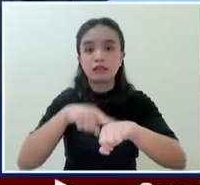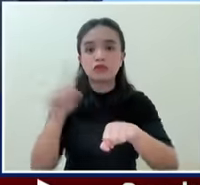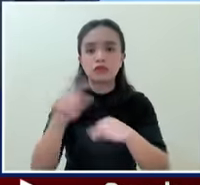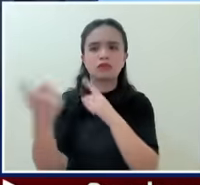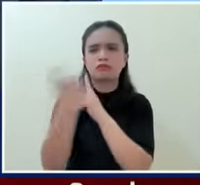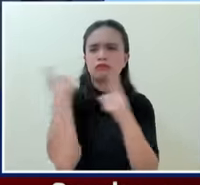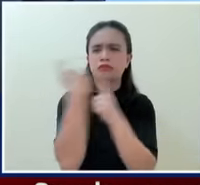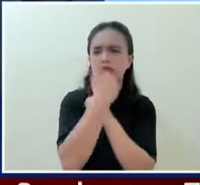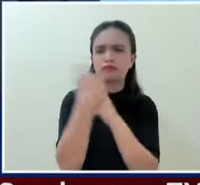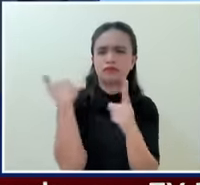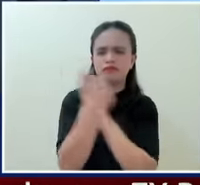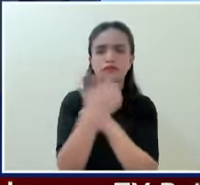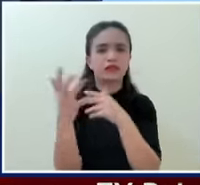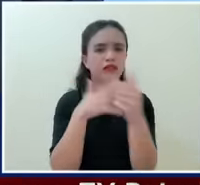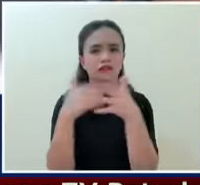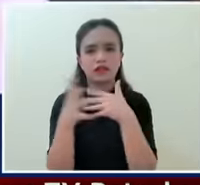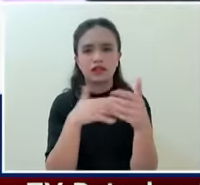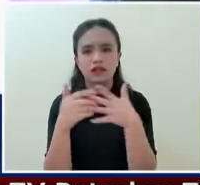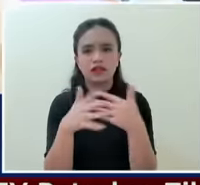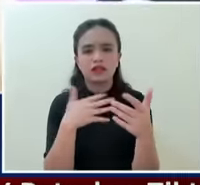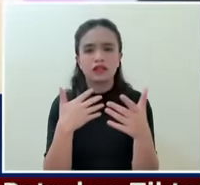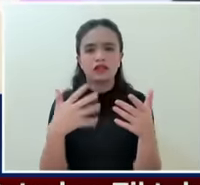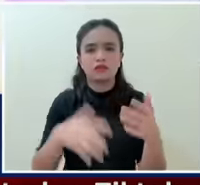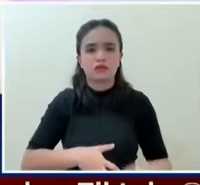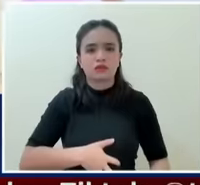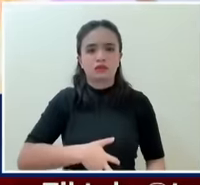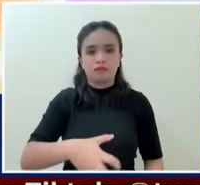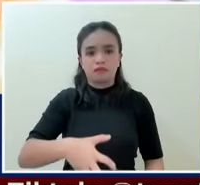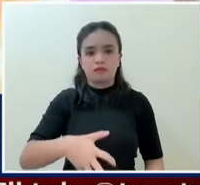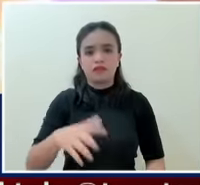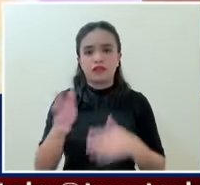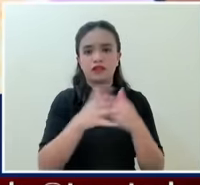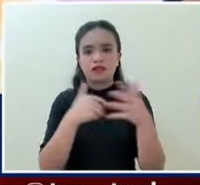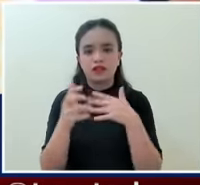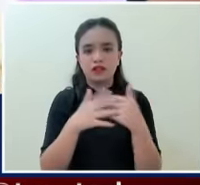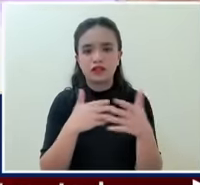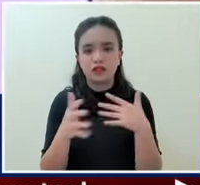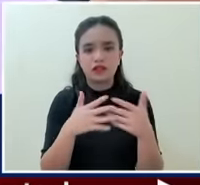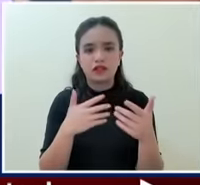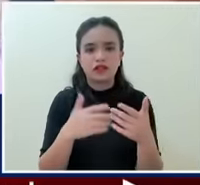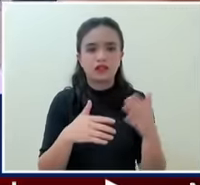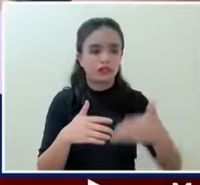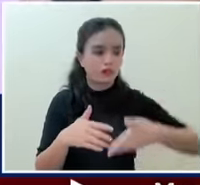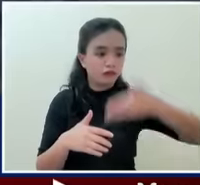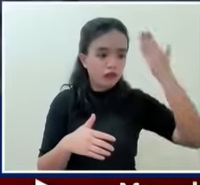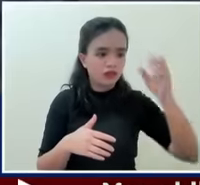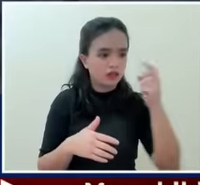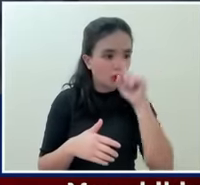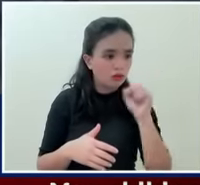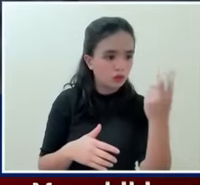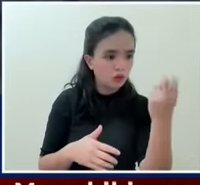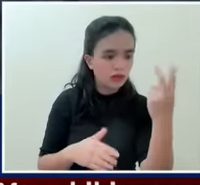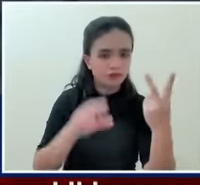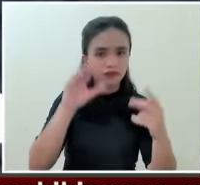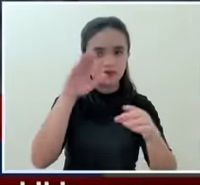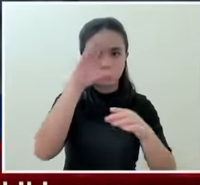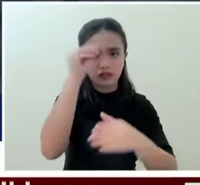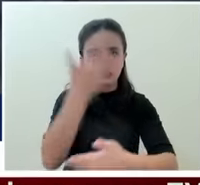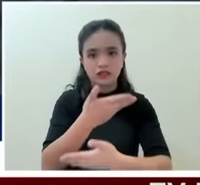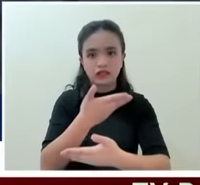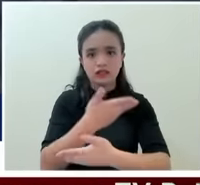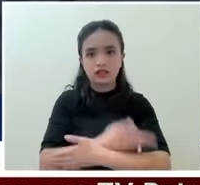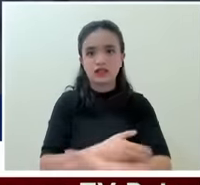ng mister kahit noong nagbubuntis siya at kahit sa harap ng kanilang 12 anyos na anak. That kind of person